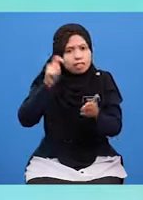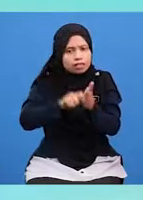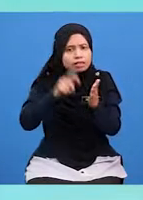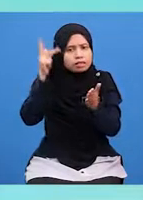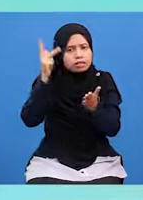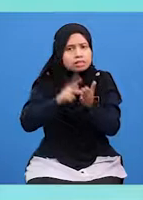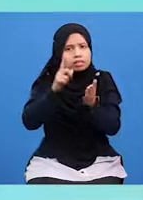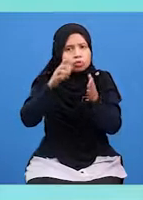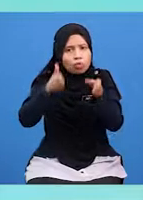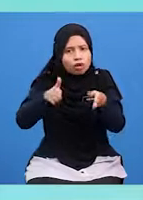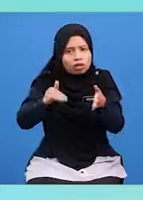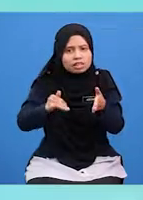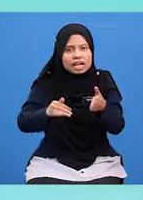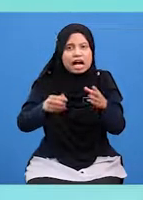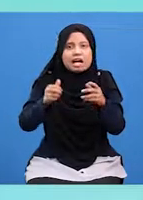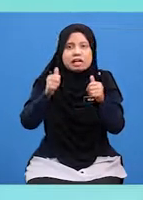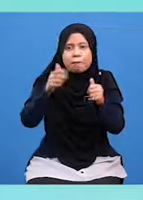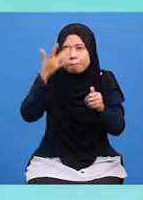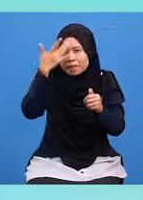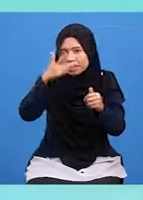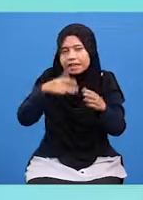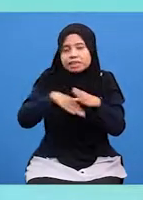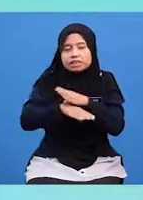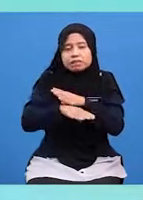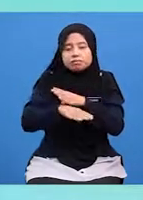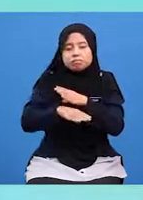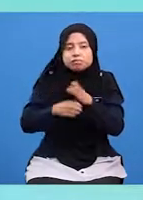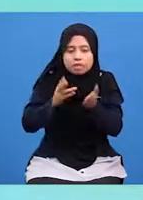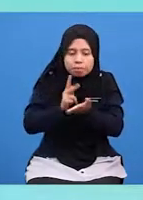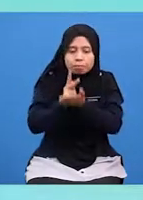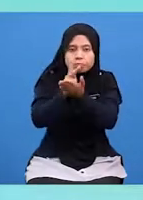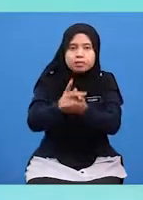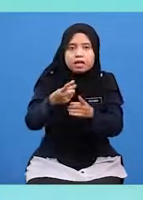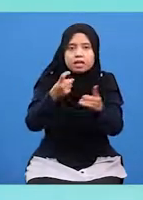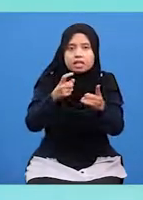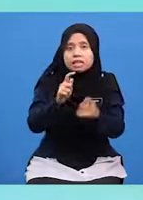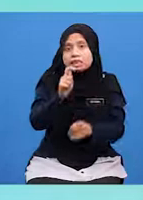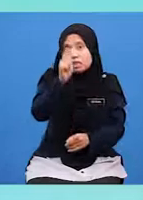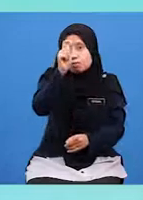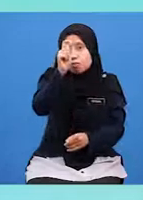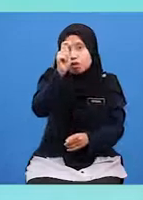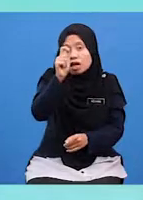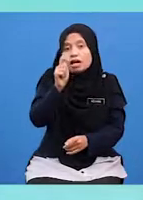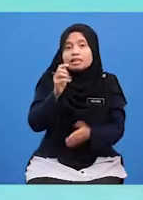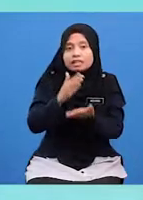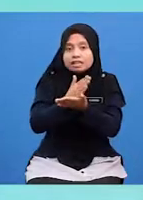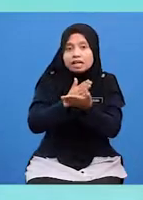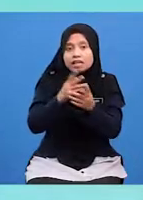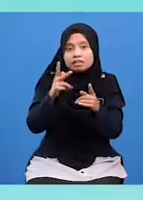sebagai seorang ahli geografi Islam yang membuat pelayaran dari Timur Tengah ke India dan seterusnya ke